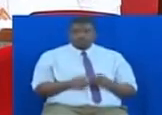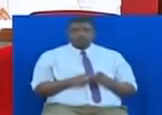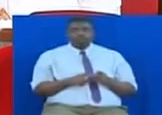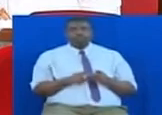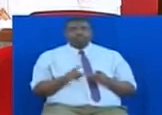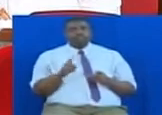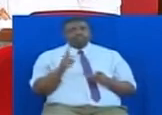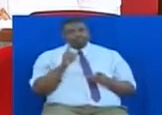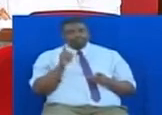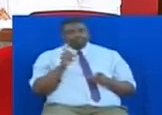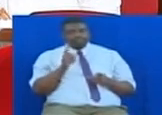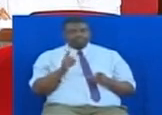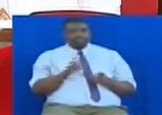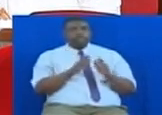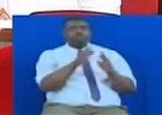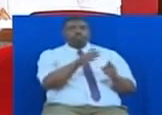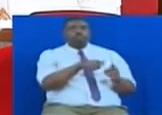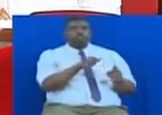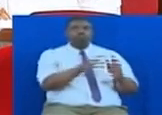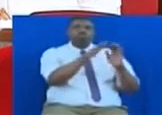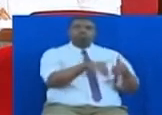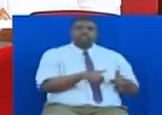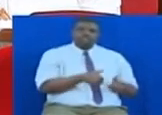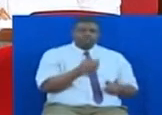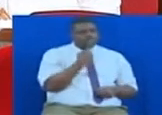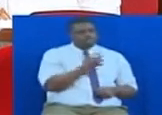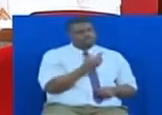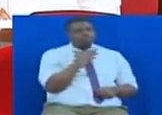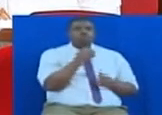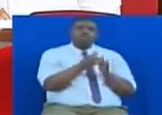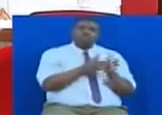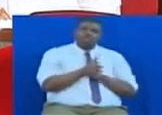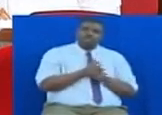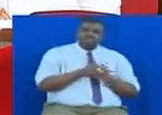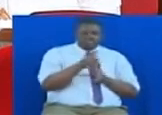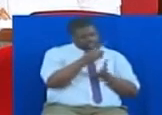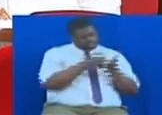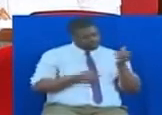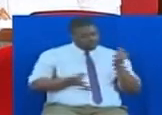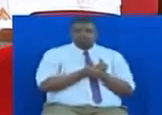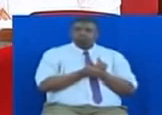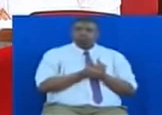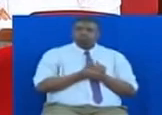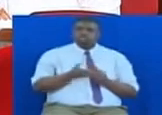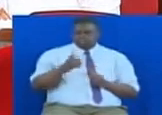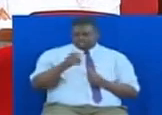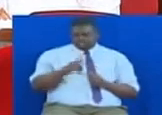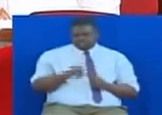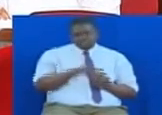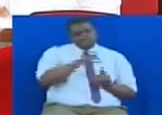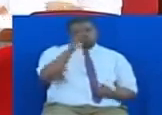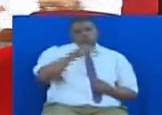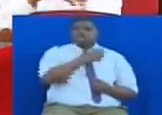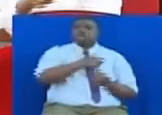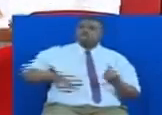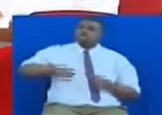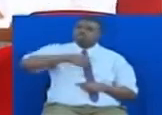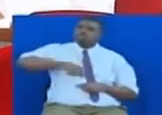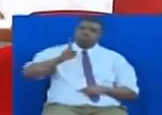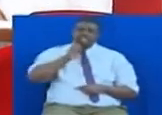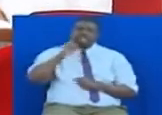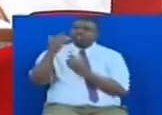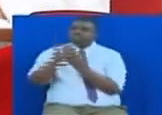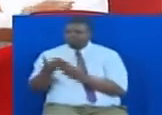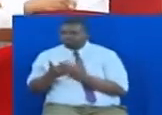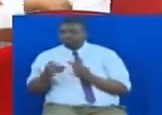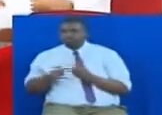unapopita kila wabunge wa nchi wanasema tunatamani Rais Magufuli awe rais wetu. Kila nchi,